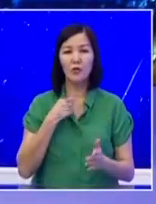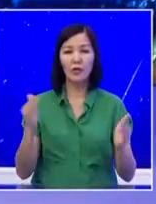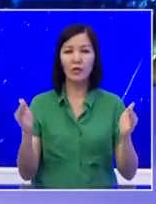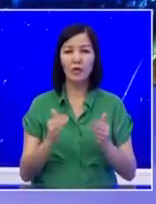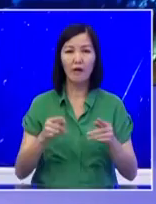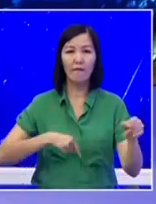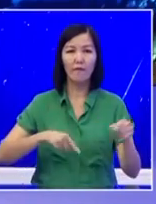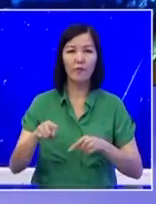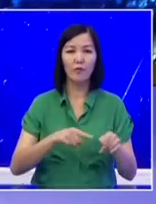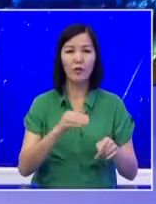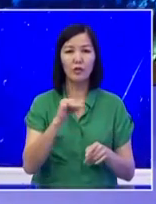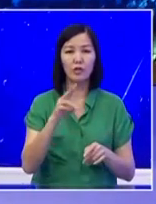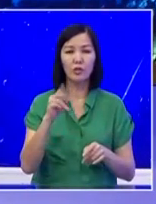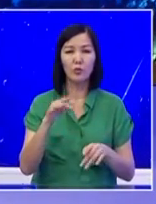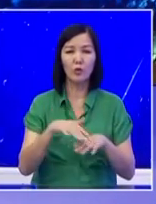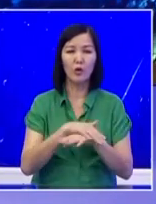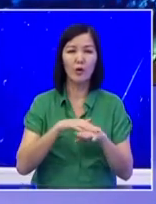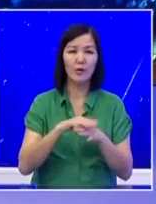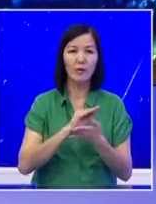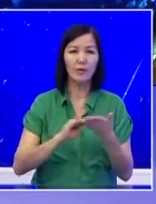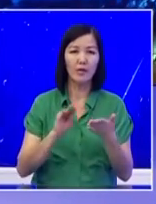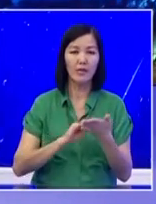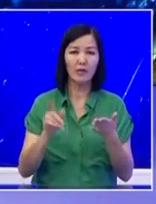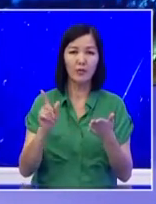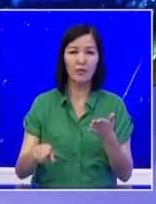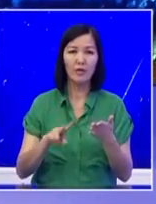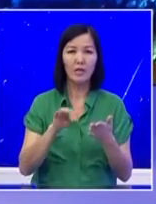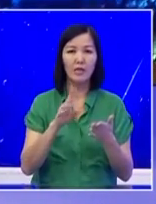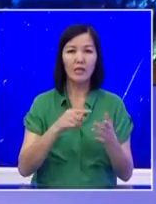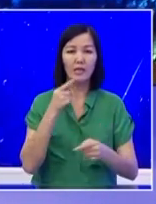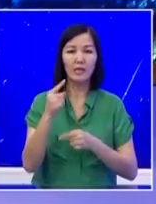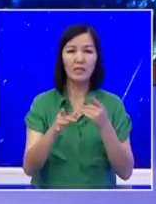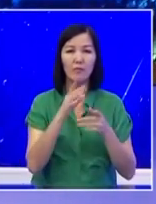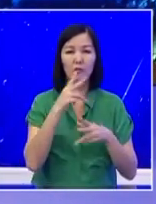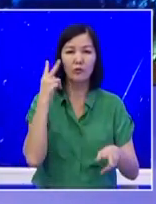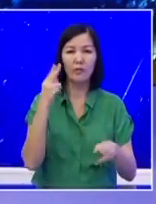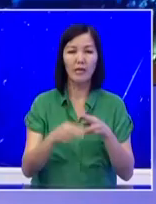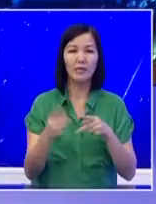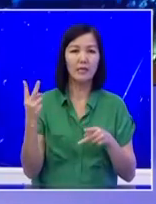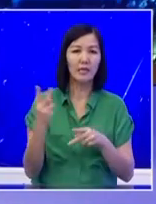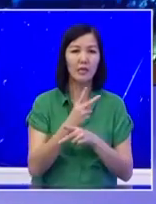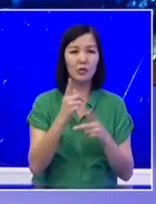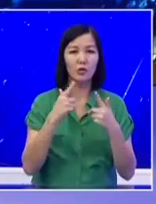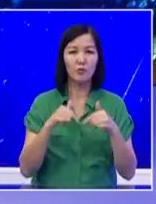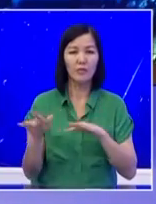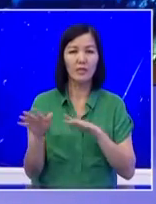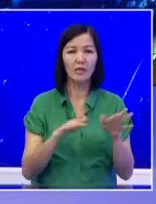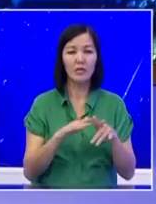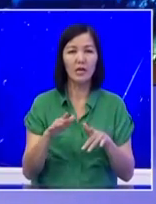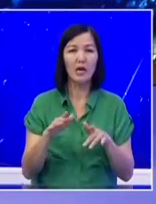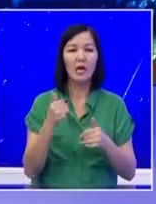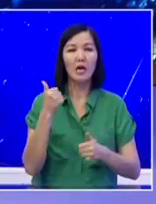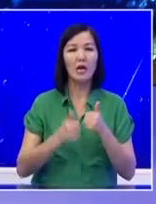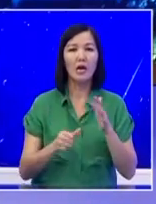Талдықорғанда шағын футболдан жетісулық бұқаралық ақпарат құралдары өкілдері лигасының кезекті маусымы аяқталды. Биыл 2-ші рет ұйымдастырылған